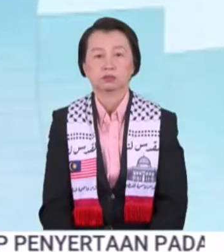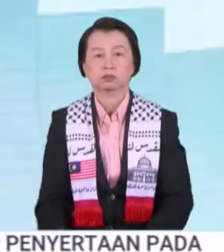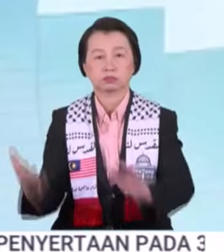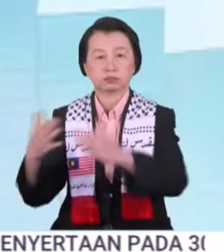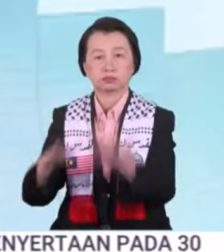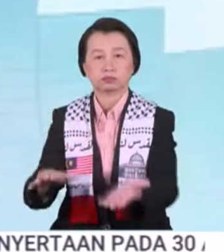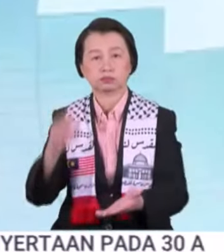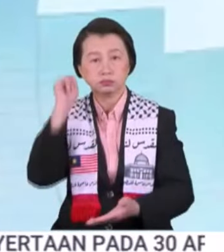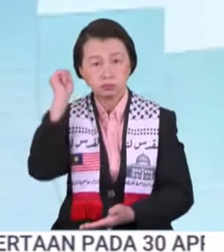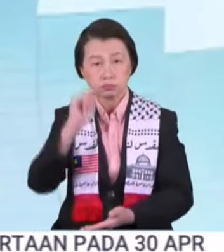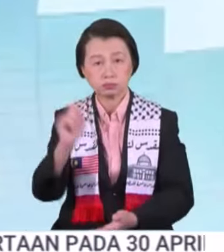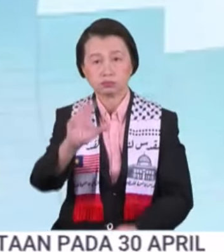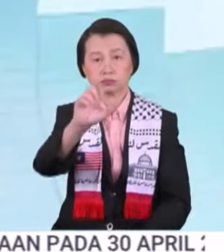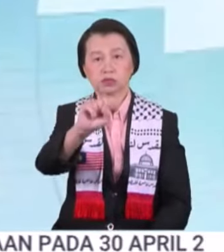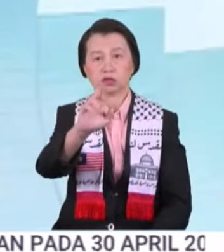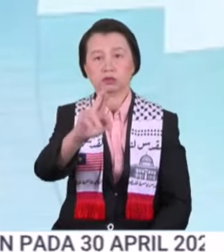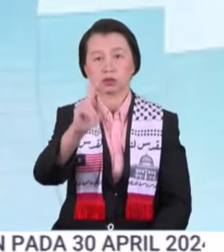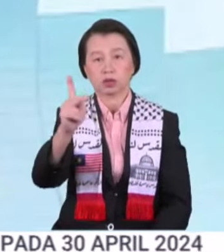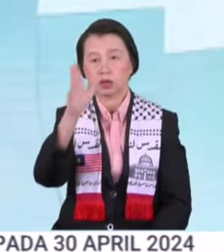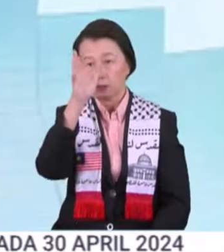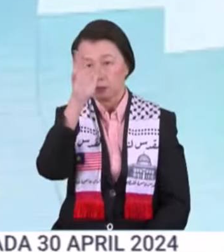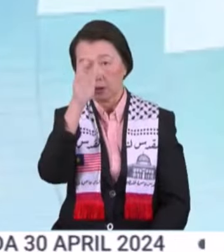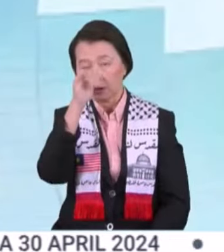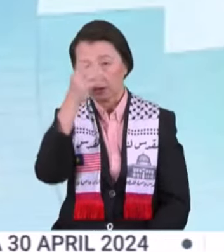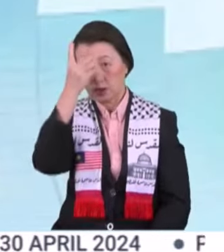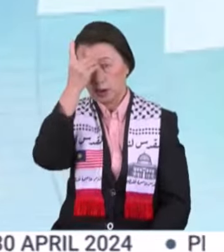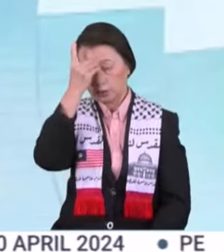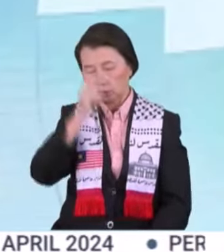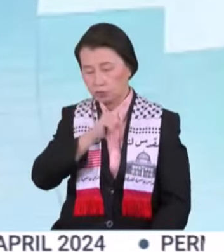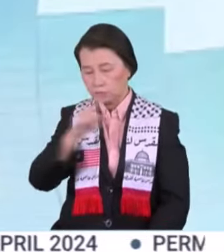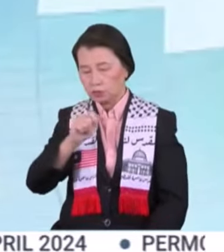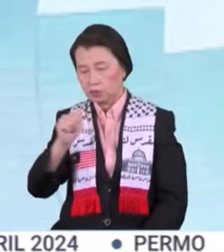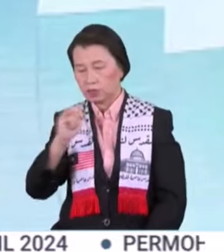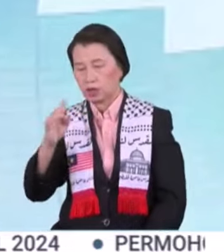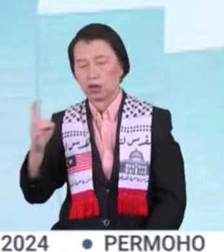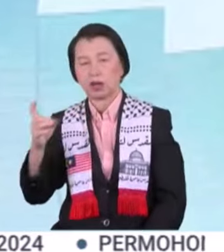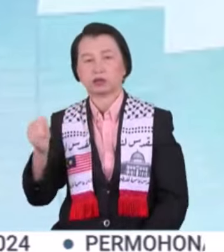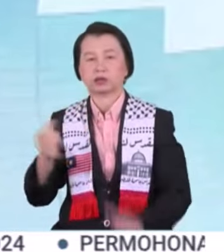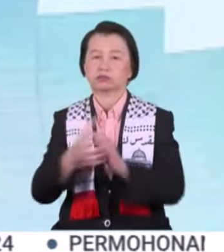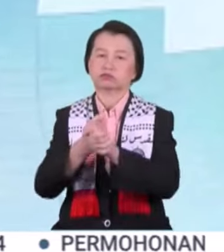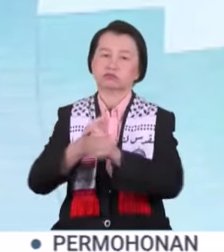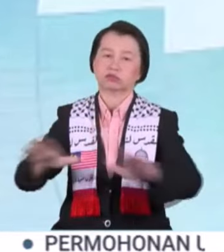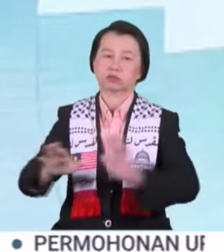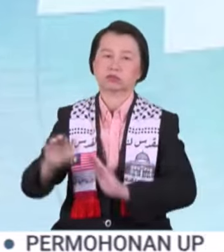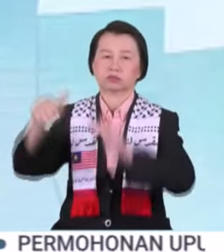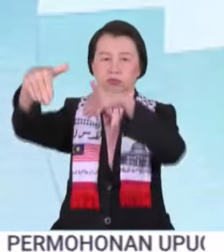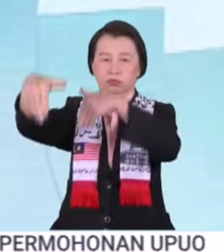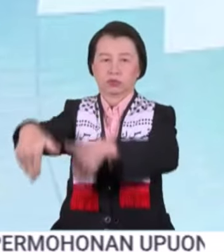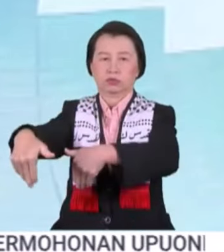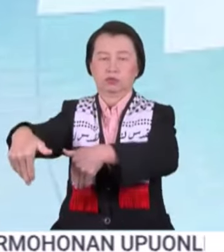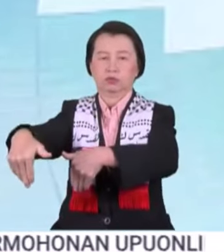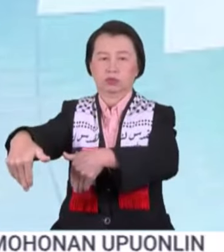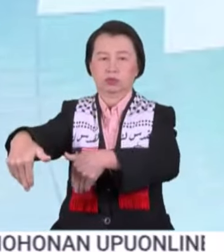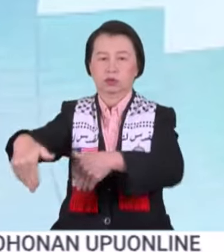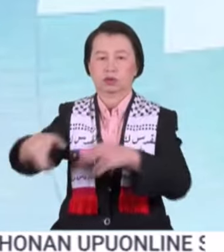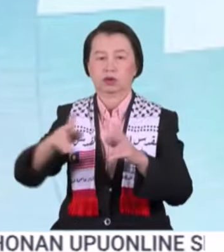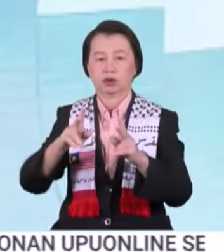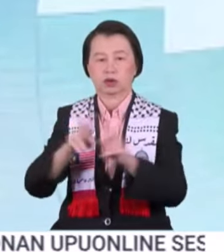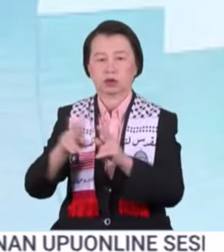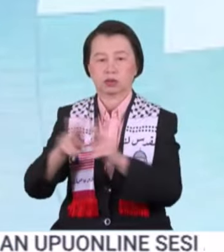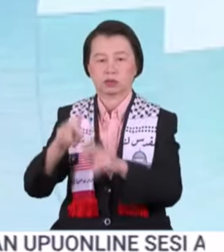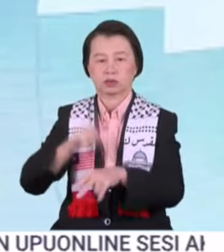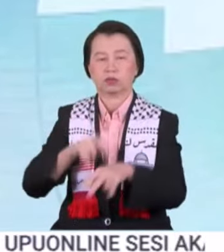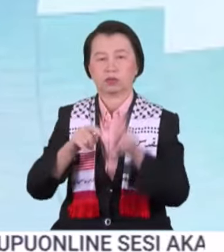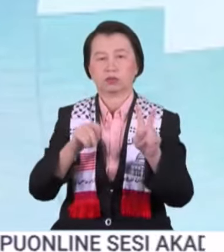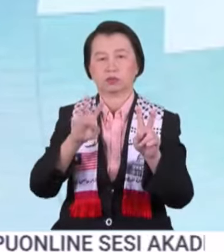Jenazah Setiausaha Kerajaan SUK Negeri Melaka, Datuk Zaidi Johari selamat dikebumikan di tanah perkuburan Masjid Al-Ihsan, Kampung Tebung